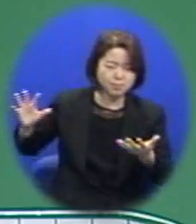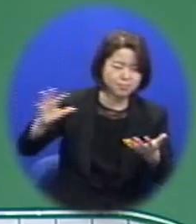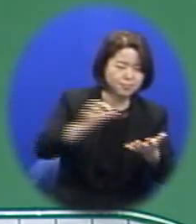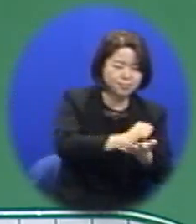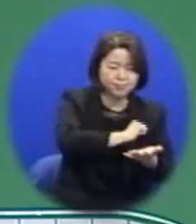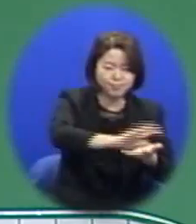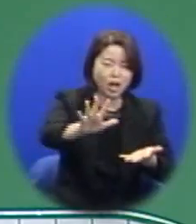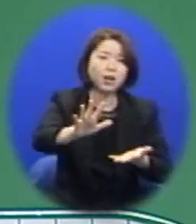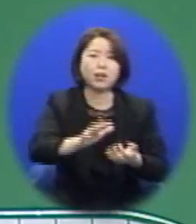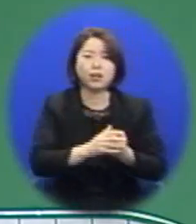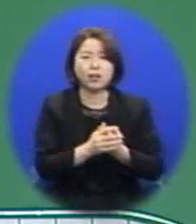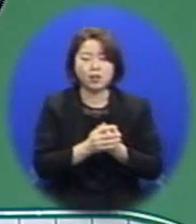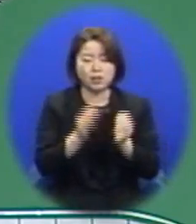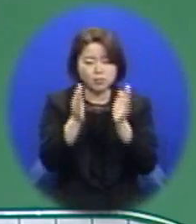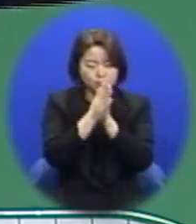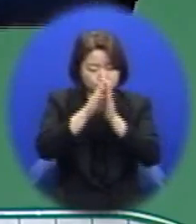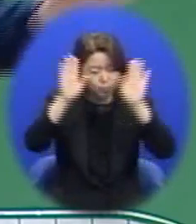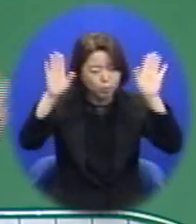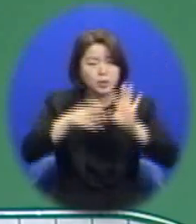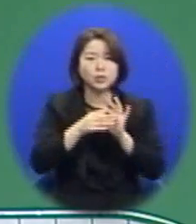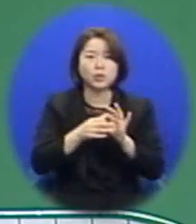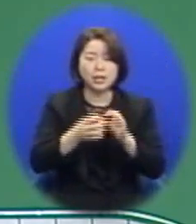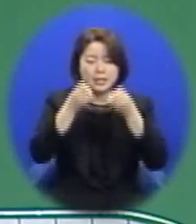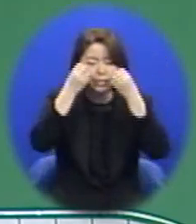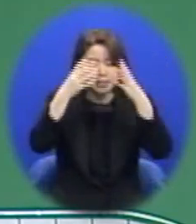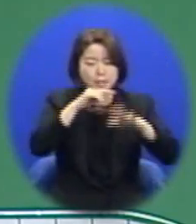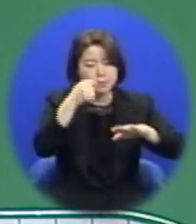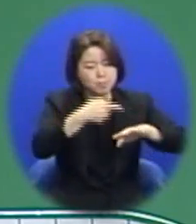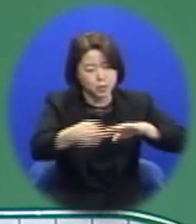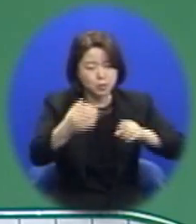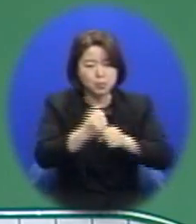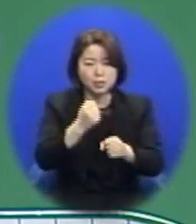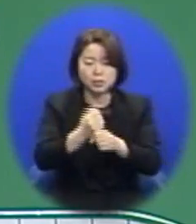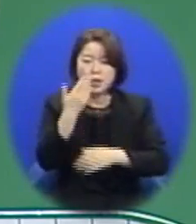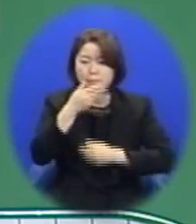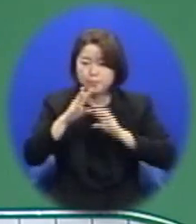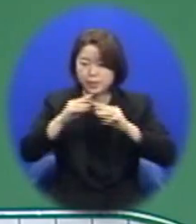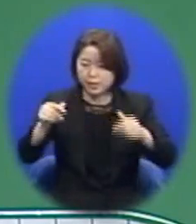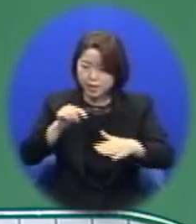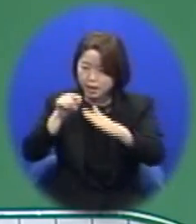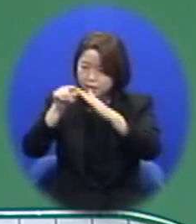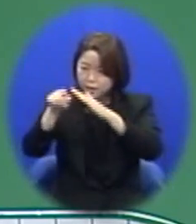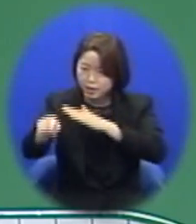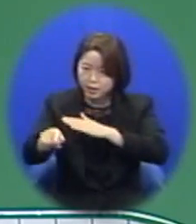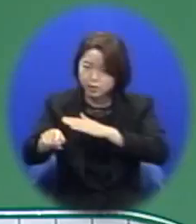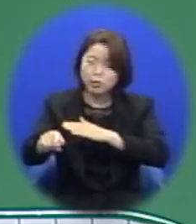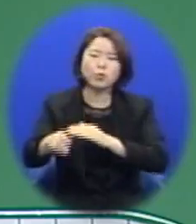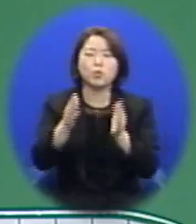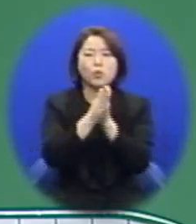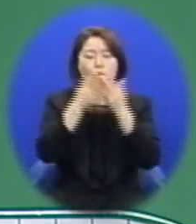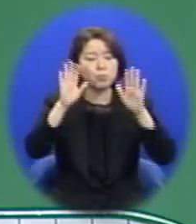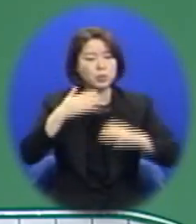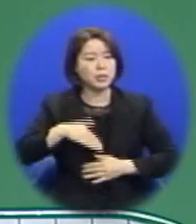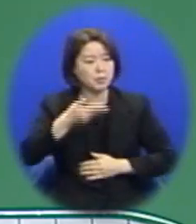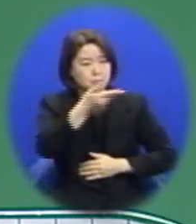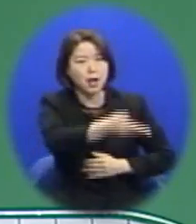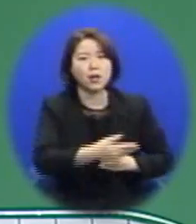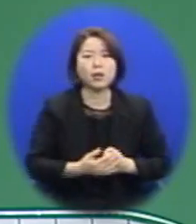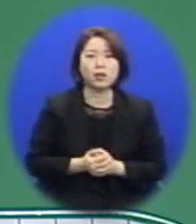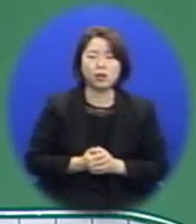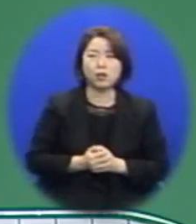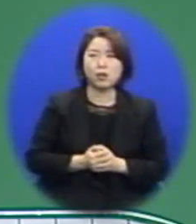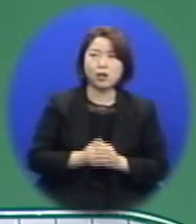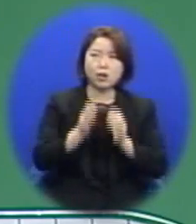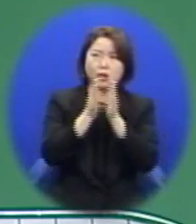모세를 통해서 새로운 민족을 세워서 가나안 땅에 들어가게 하시겠다고 모세에게 제안하셨습니다. 모세는